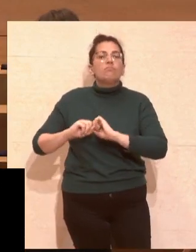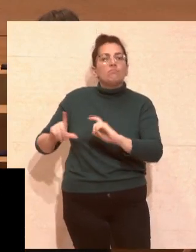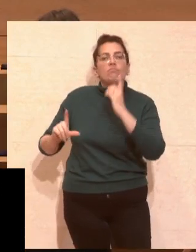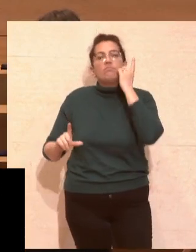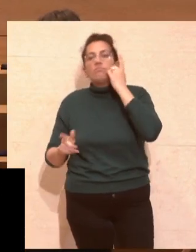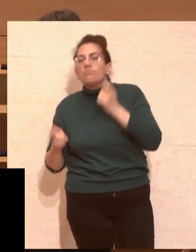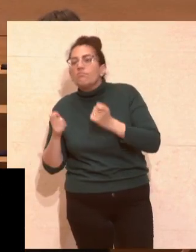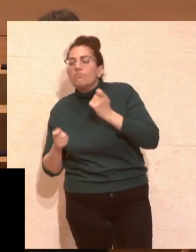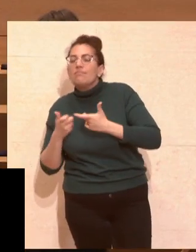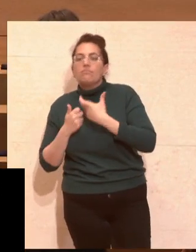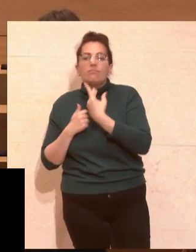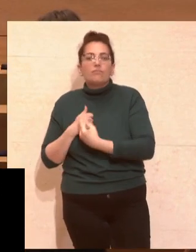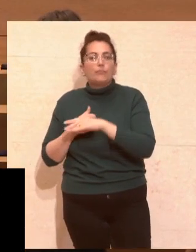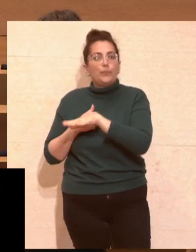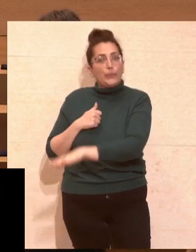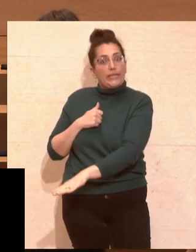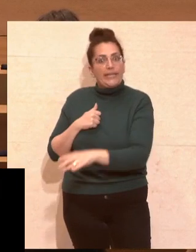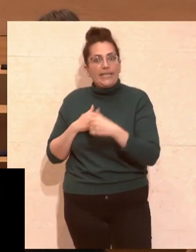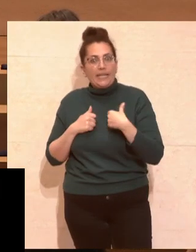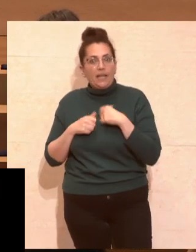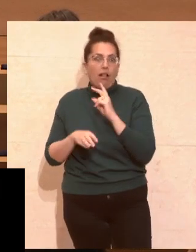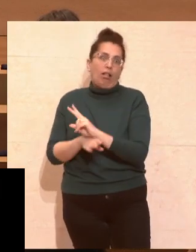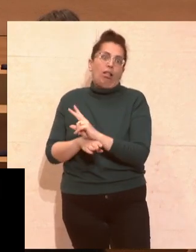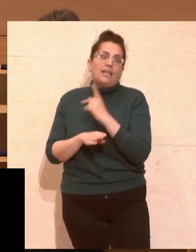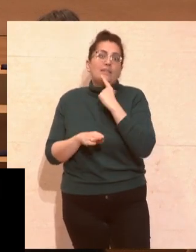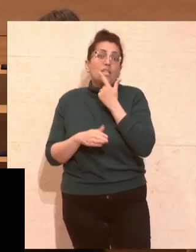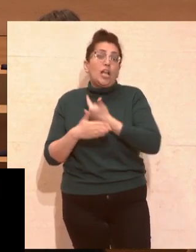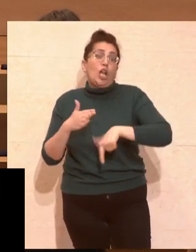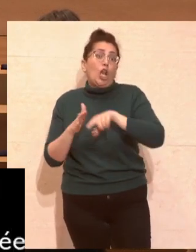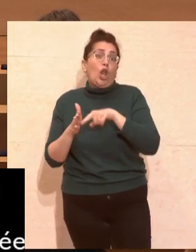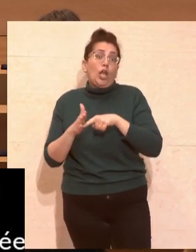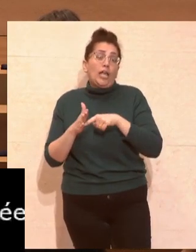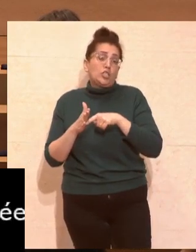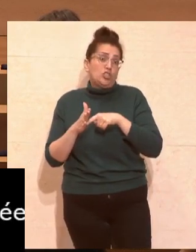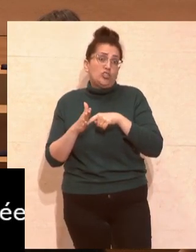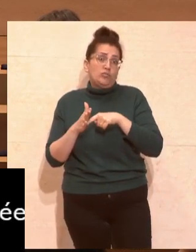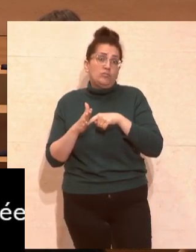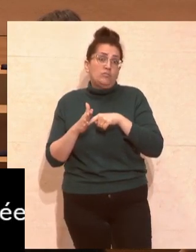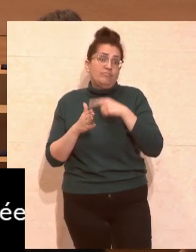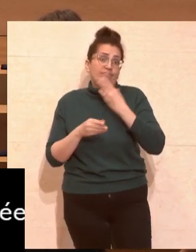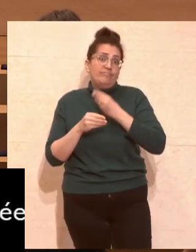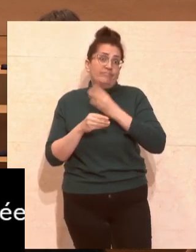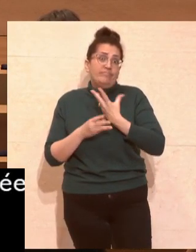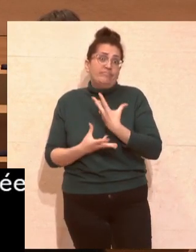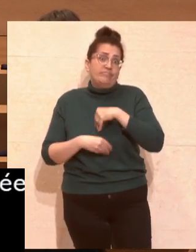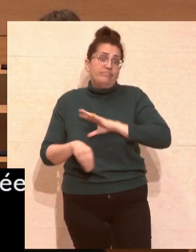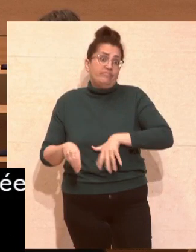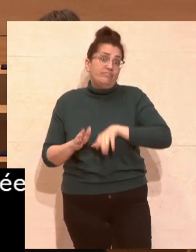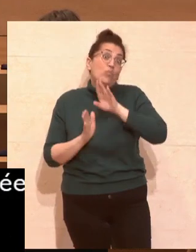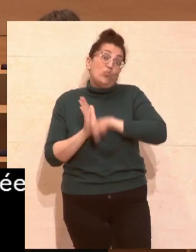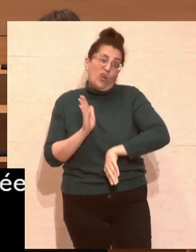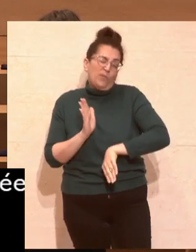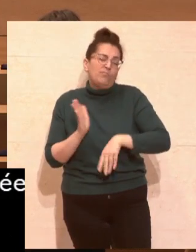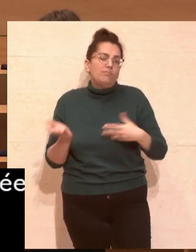façon importante chez les petits est aussi associée à un moindre développement du langage. Oui, de sport, il y a beaucoup de